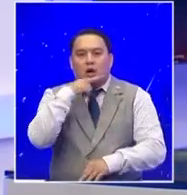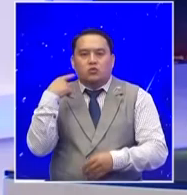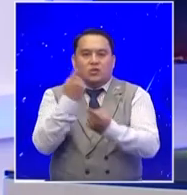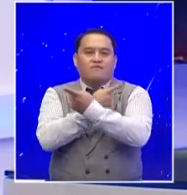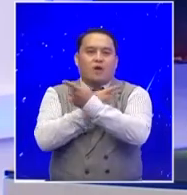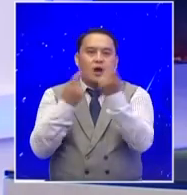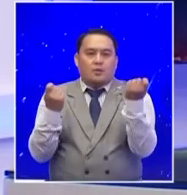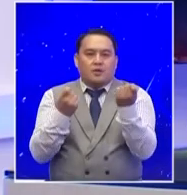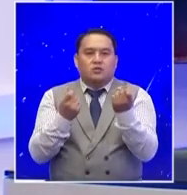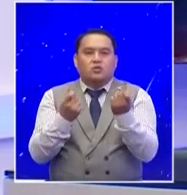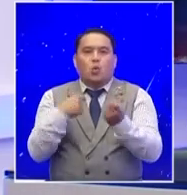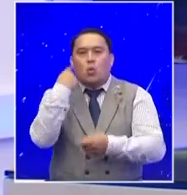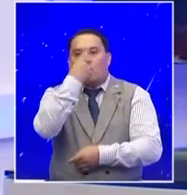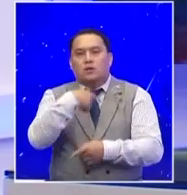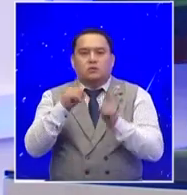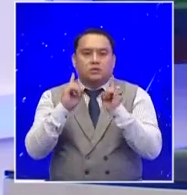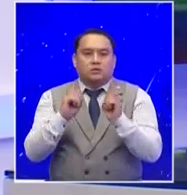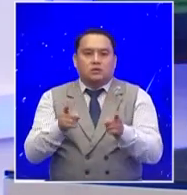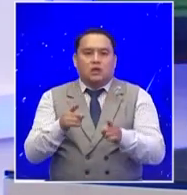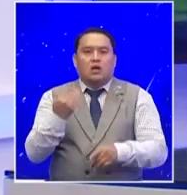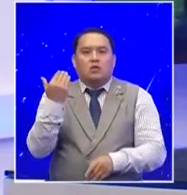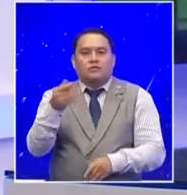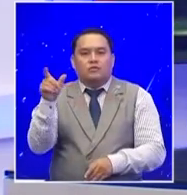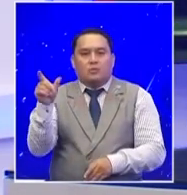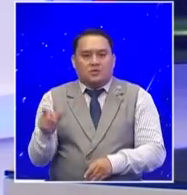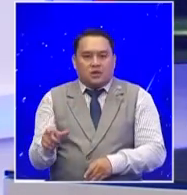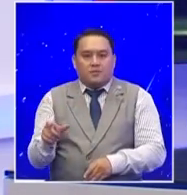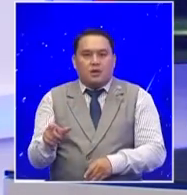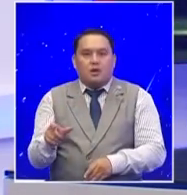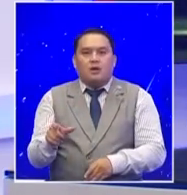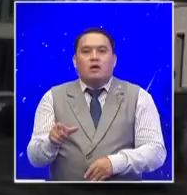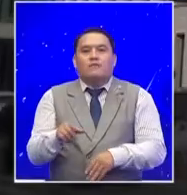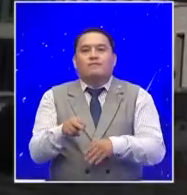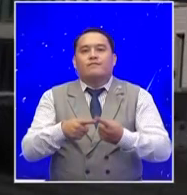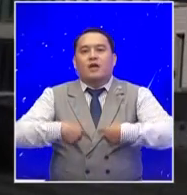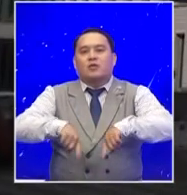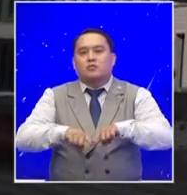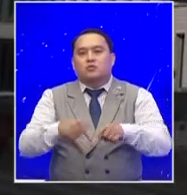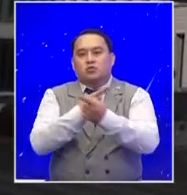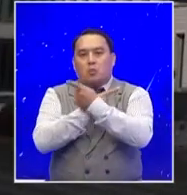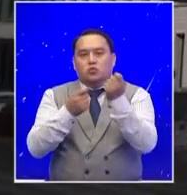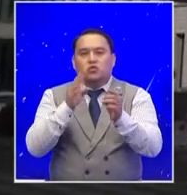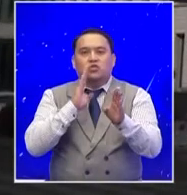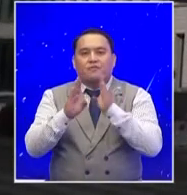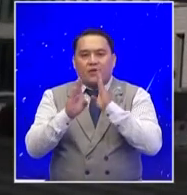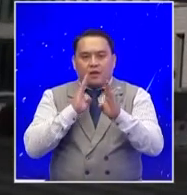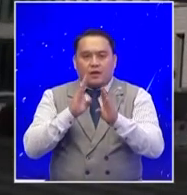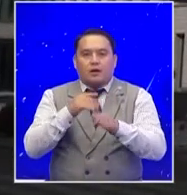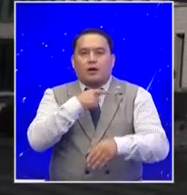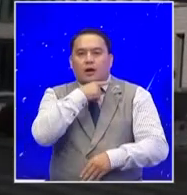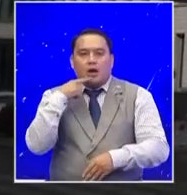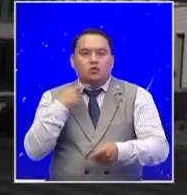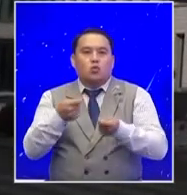информацию, но лишь при личном согласии самого оппозиционера. Об этом ведомство сообщило в Твиттере. Ранее российское